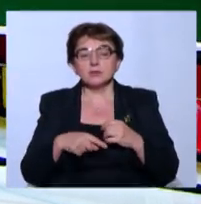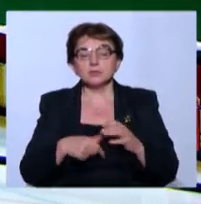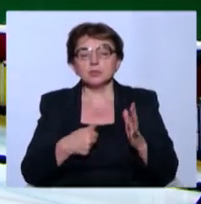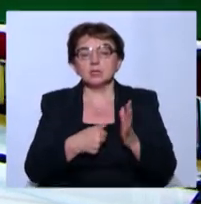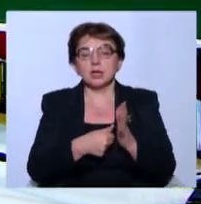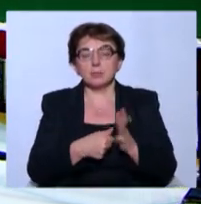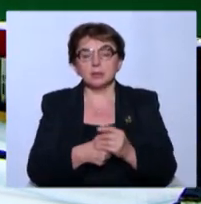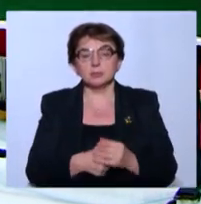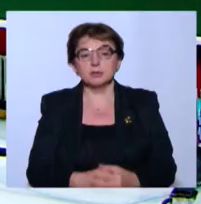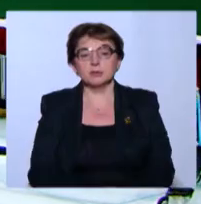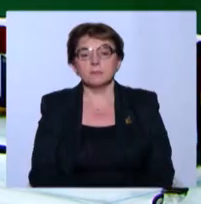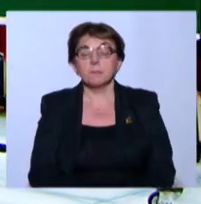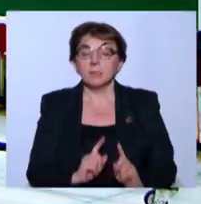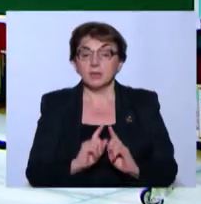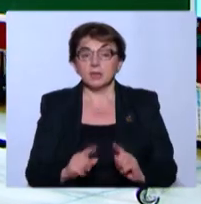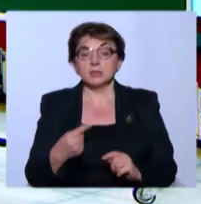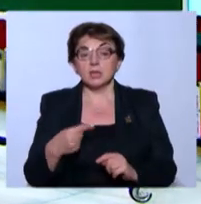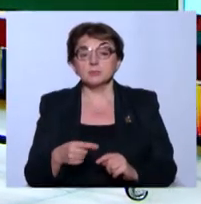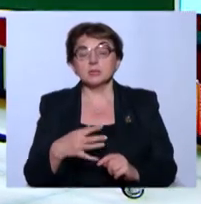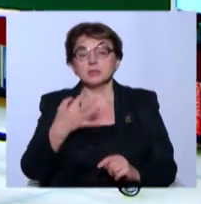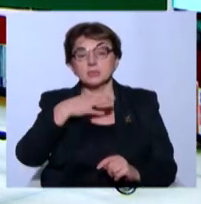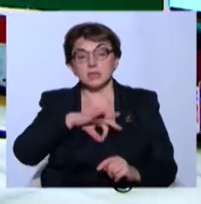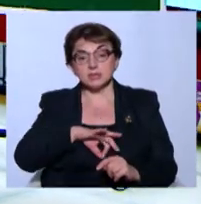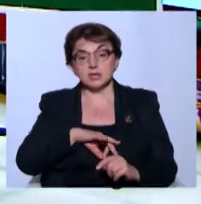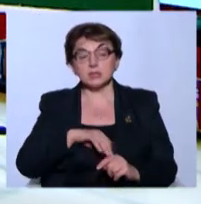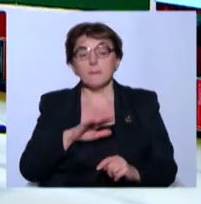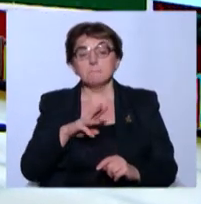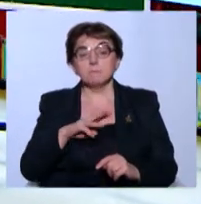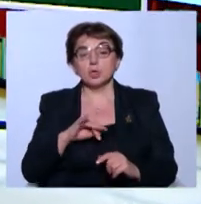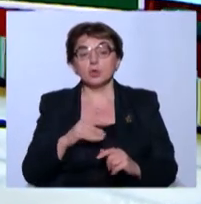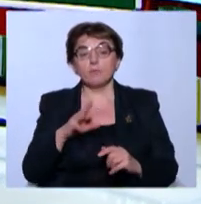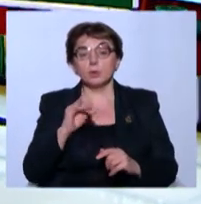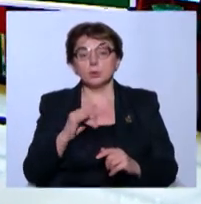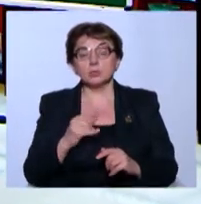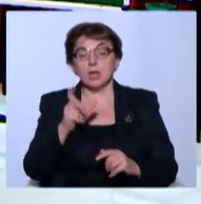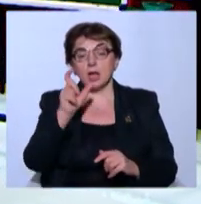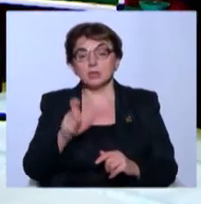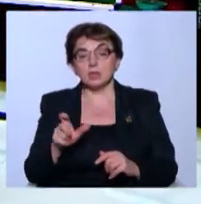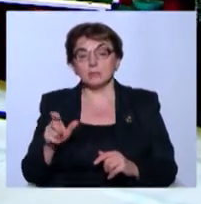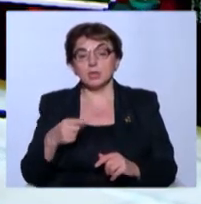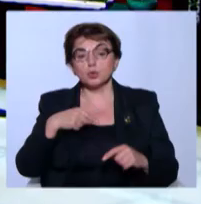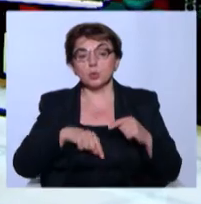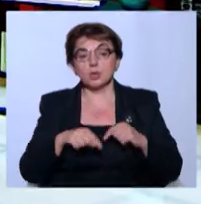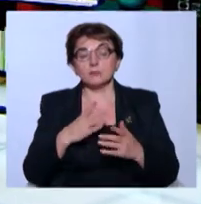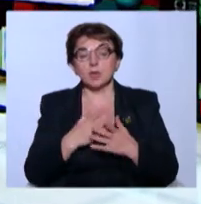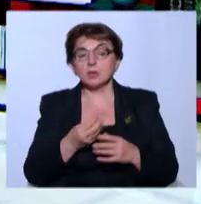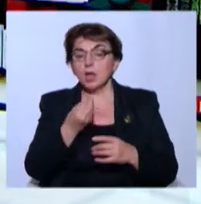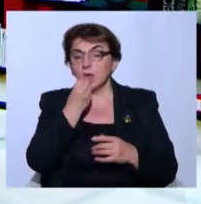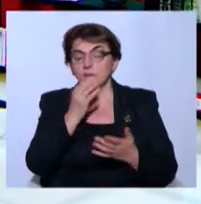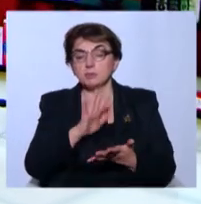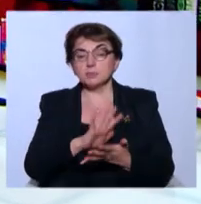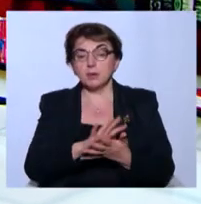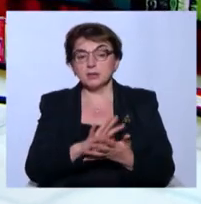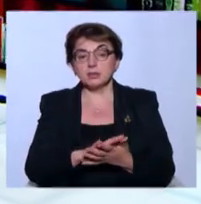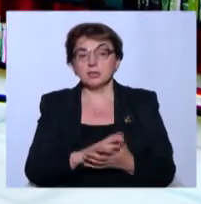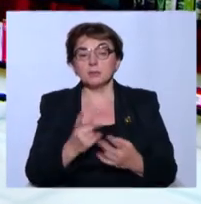მიერ. გარდა სასარგებლო მიკროფლორისა, ადამიანის ორგანიზმში არსებობს პობის ბაქტერიები,